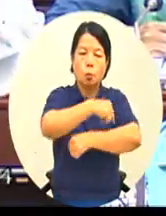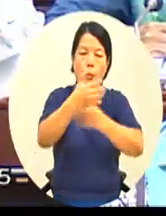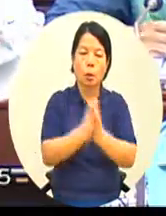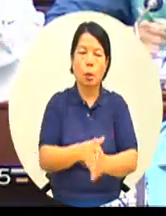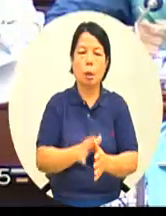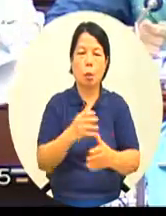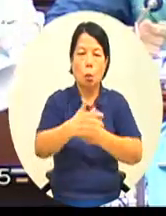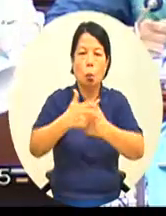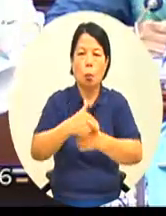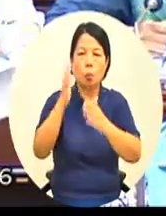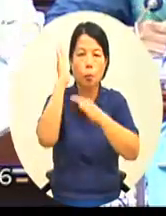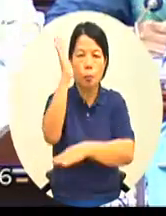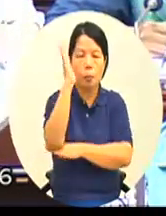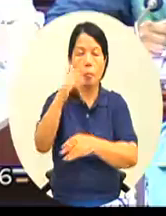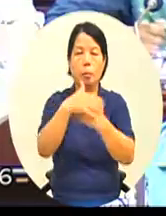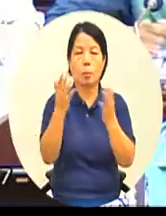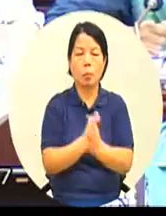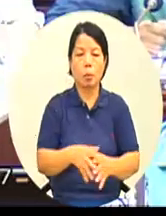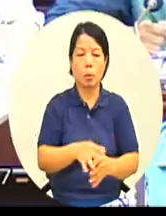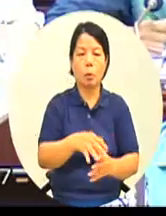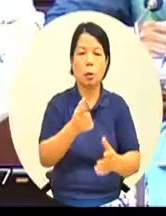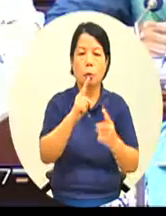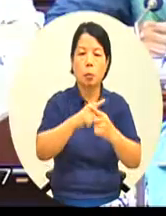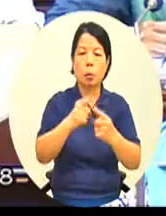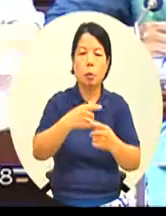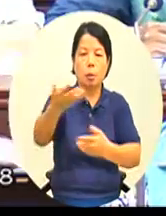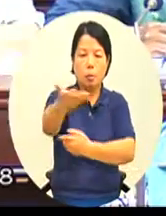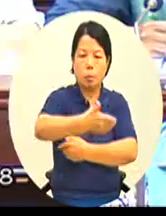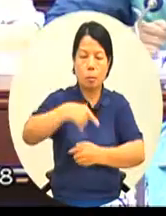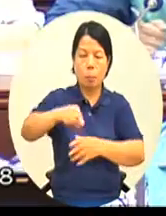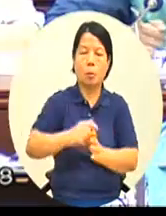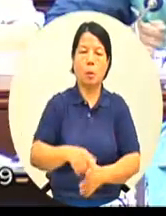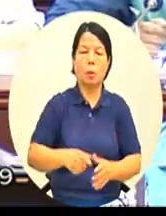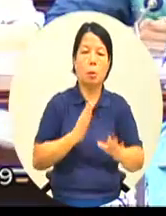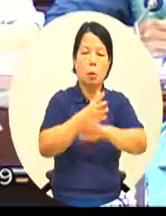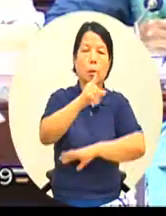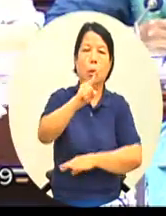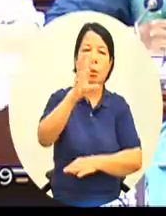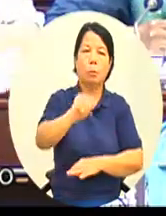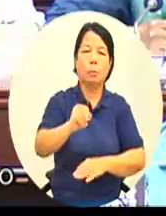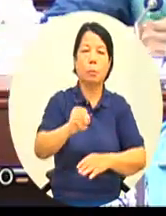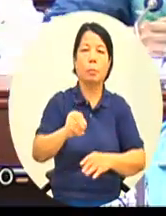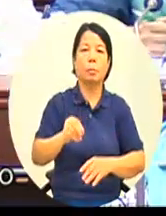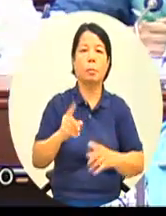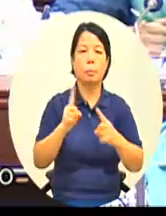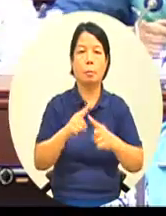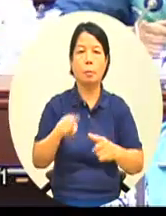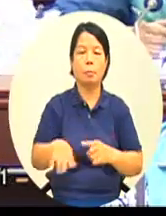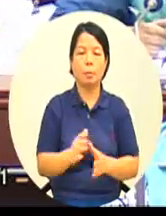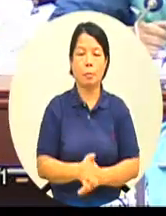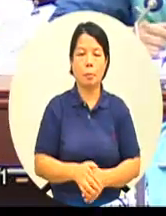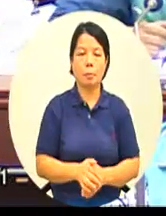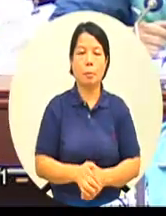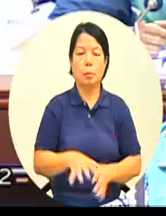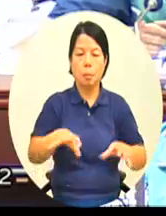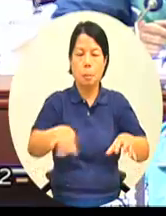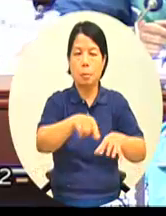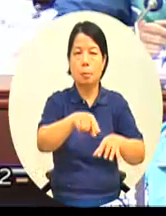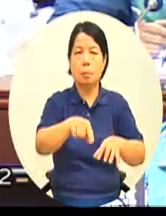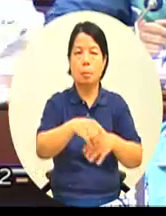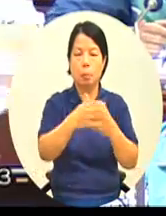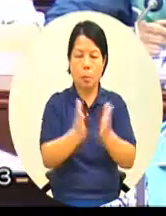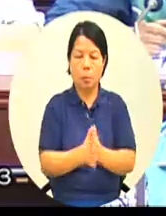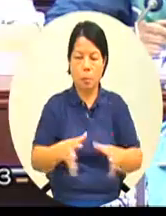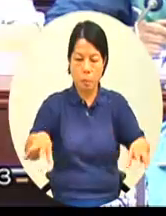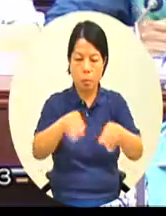我们现在可以收容的总人数超过10000人。但是这两个单位，其实我们像同